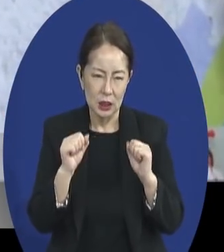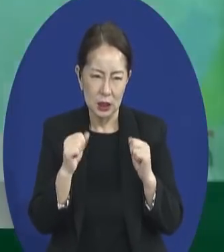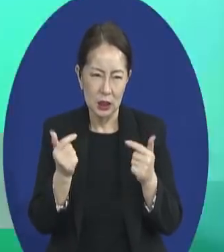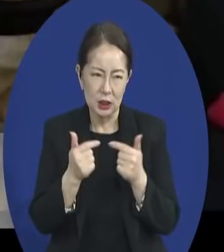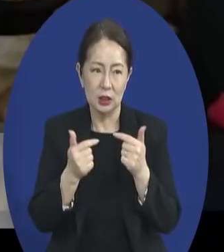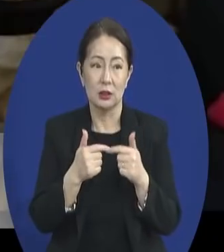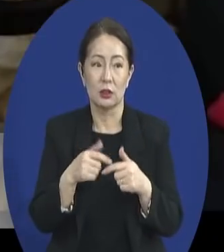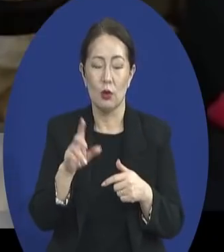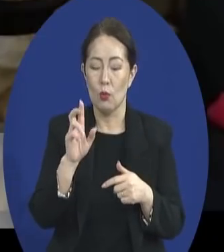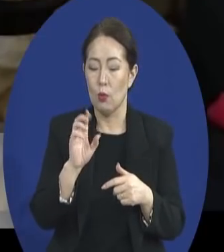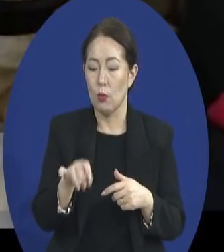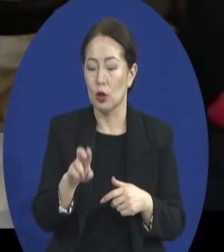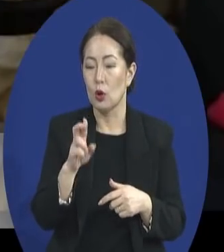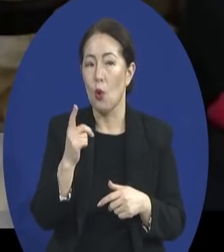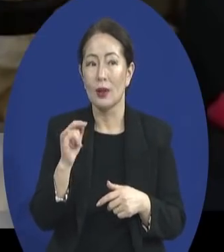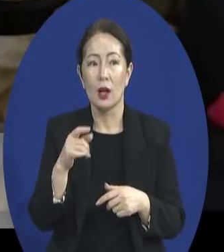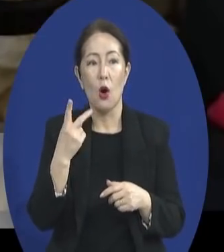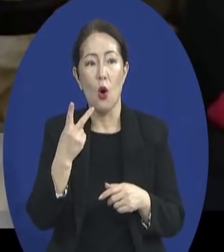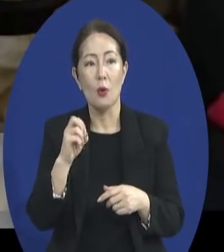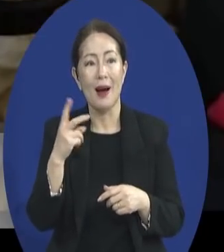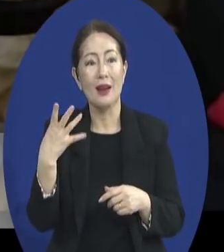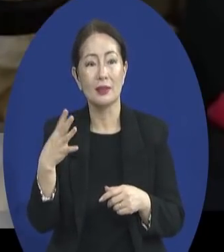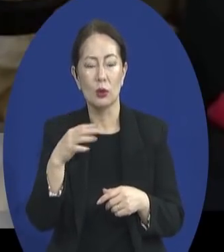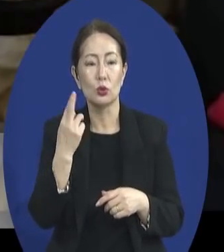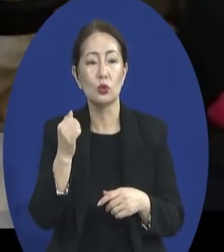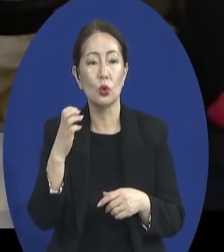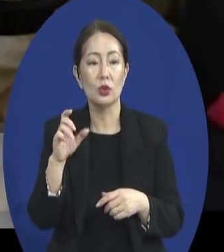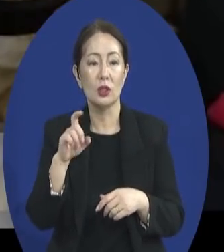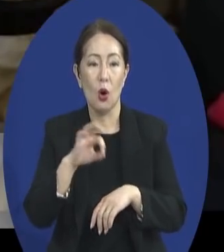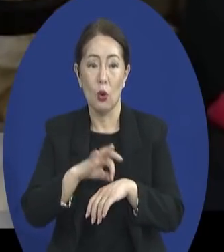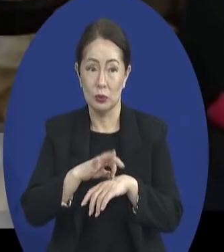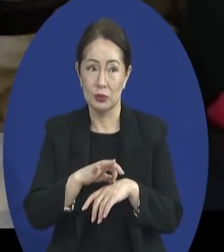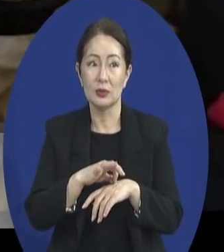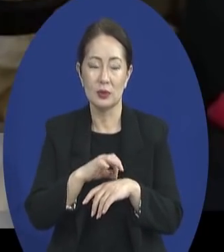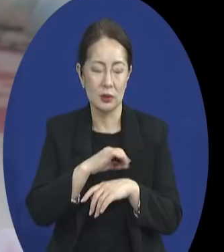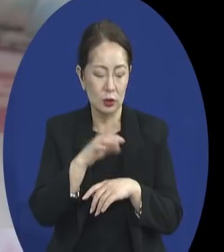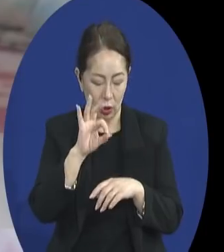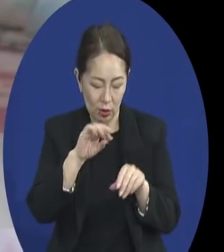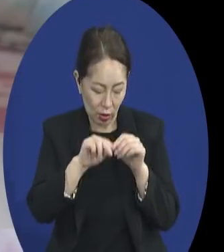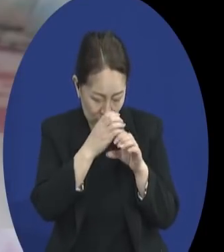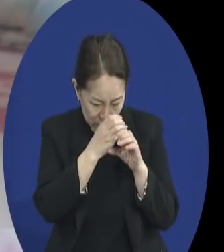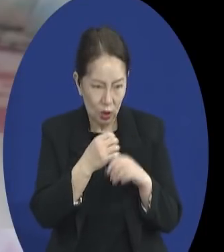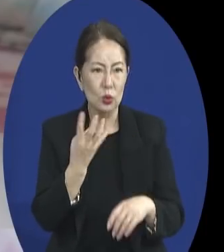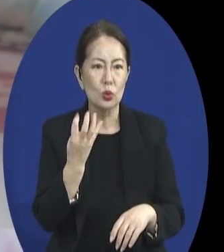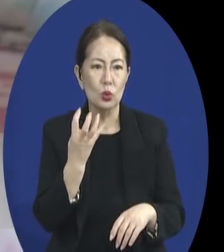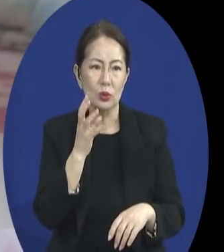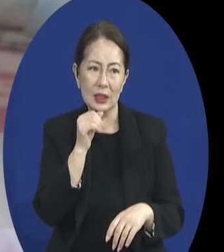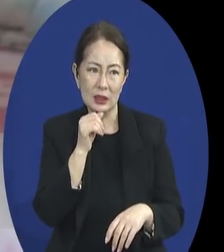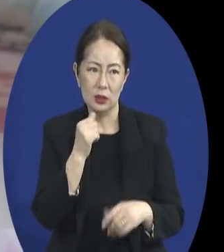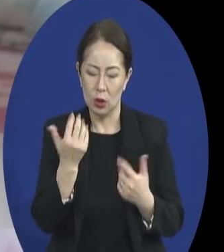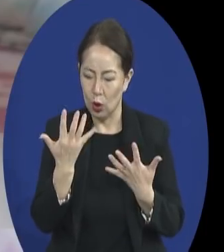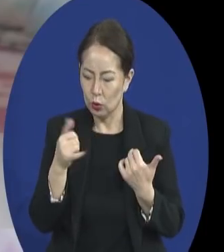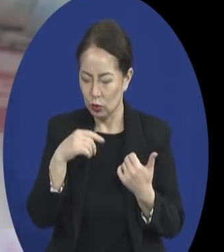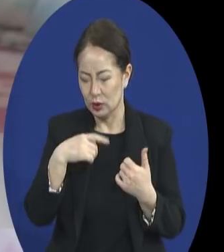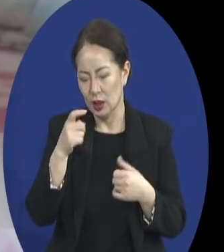анх 2015 онд цусны хорт хавдартай гэж онцлогдож байжээ. Тухайн үед борхолон дөнгөж 4 настай байсан. Олон удаагийн